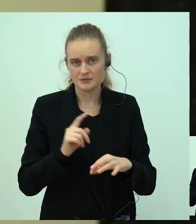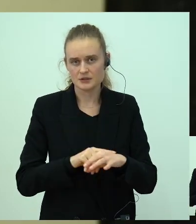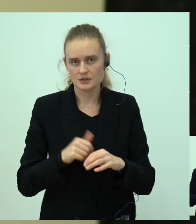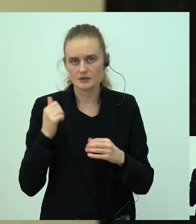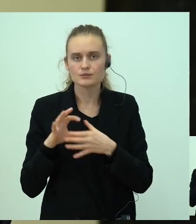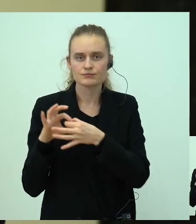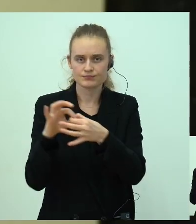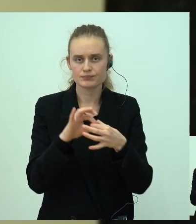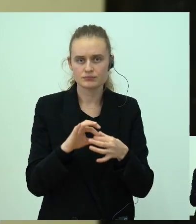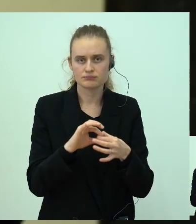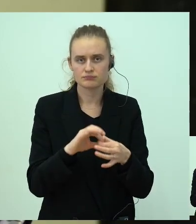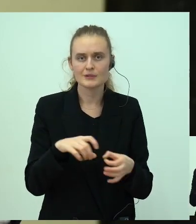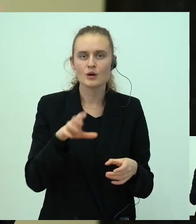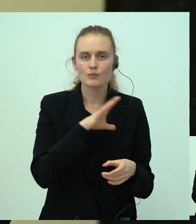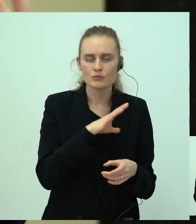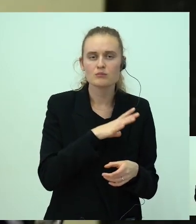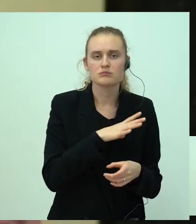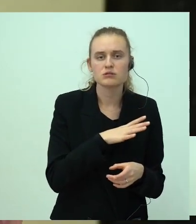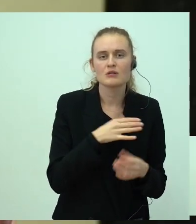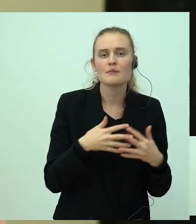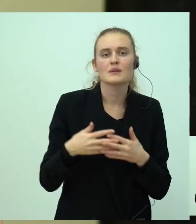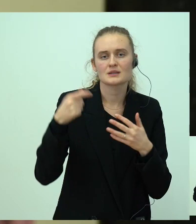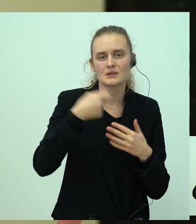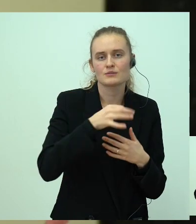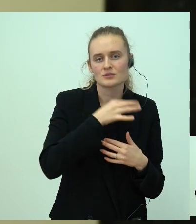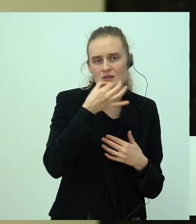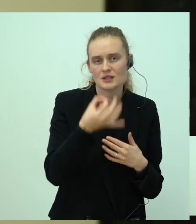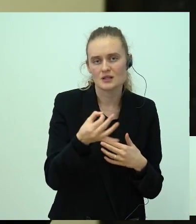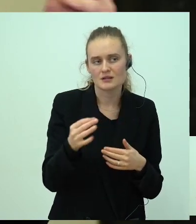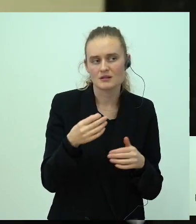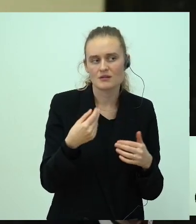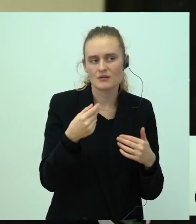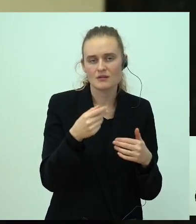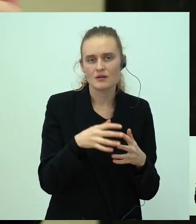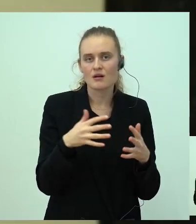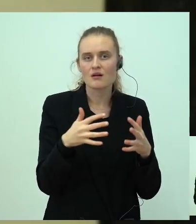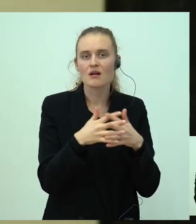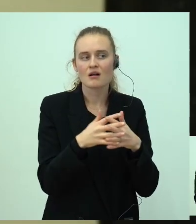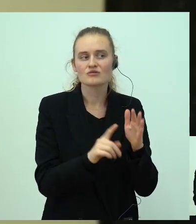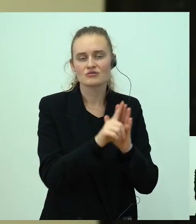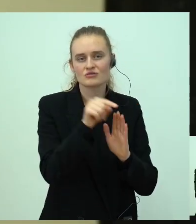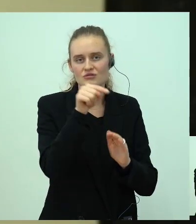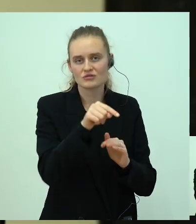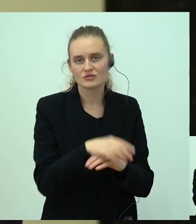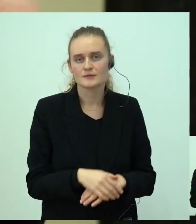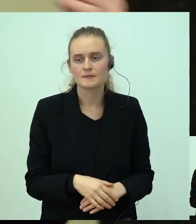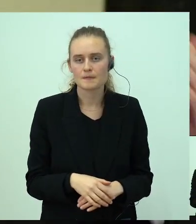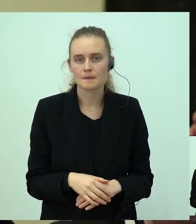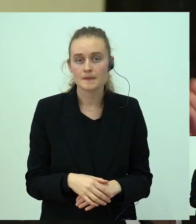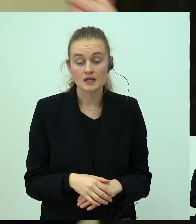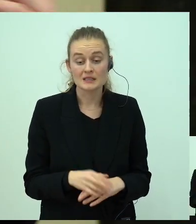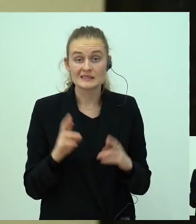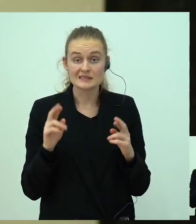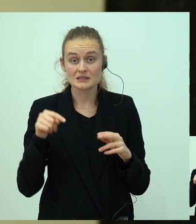pasakė Bidenas po įvykusių žiaurumų, o aš tikėjausi, kad tą pasakys ir prezidentas Bidenas